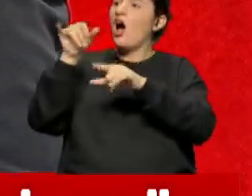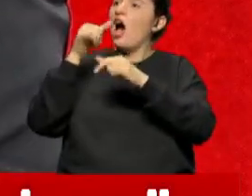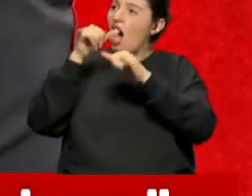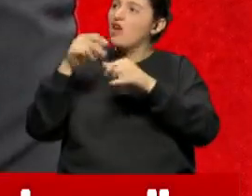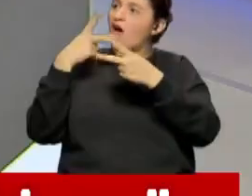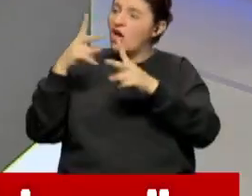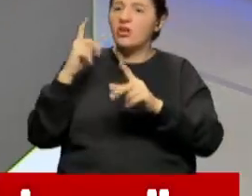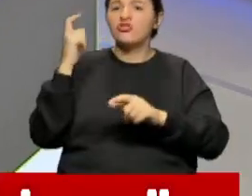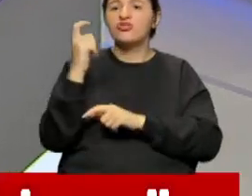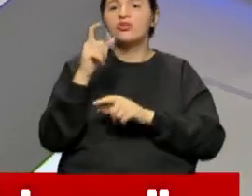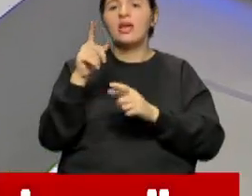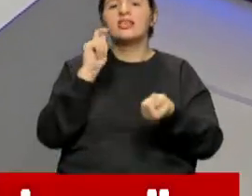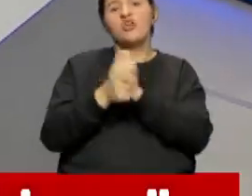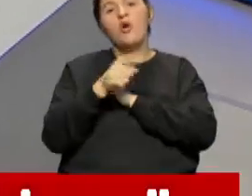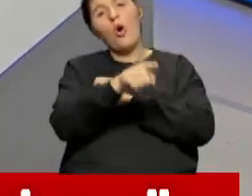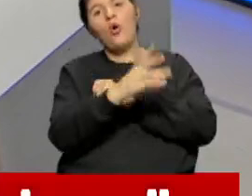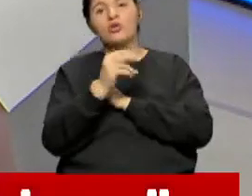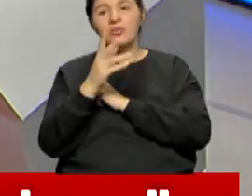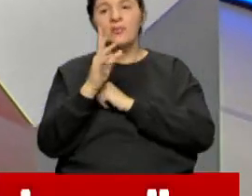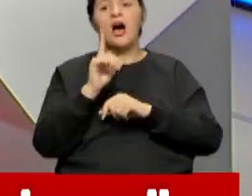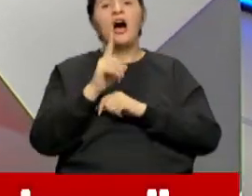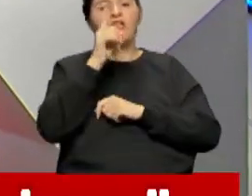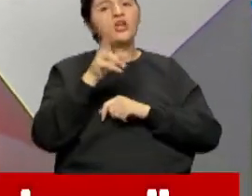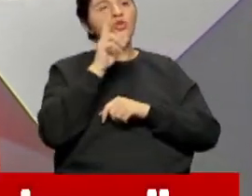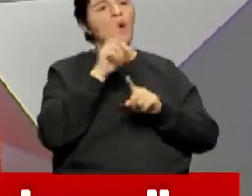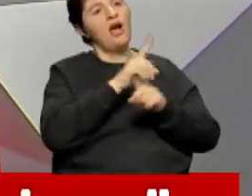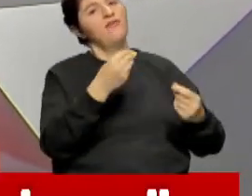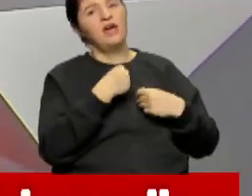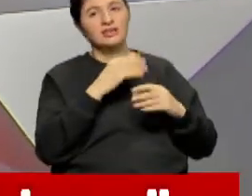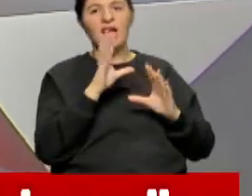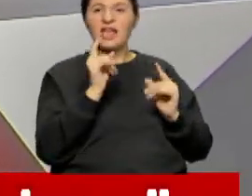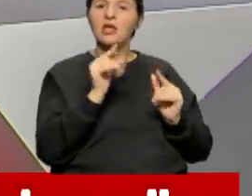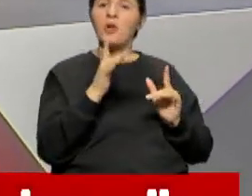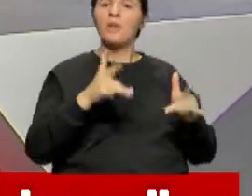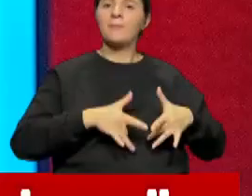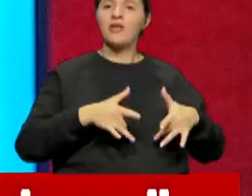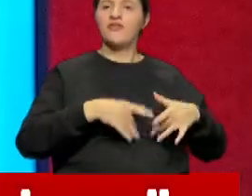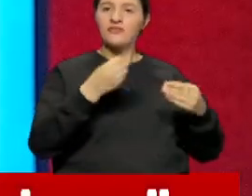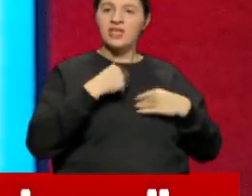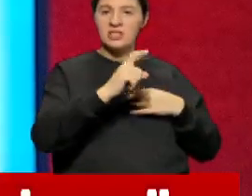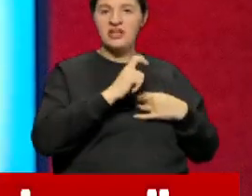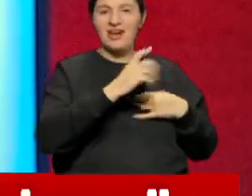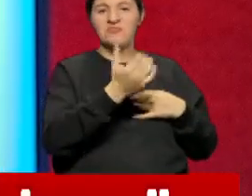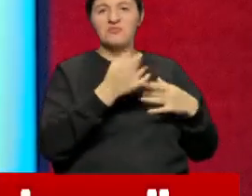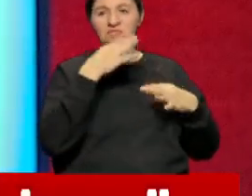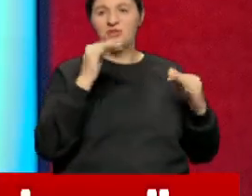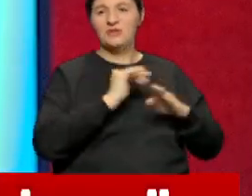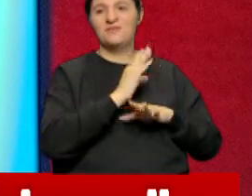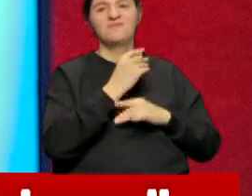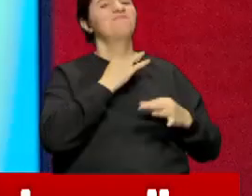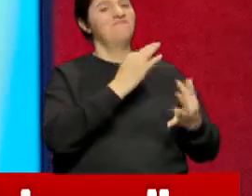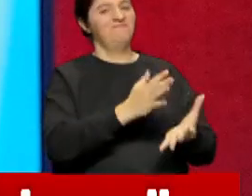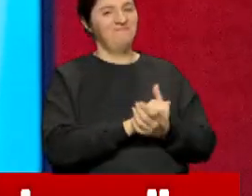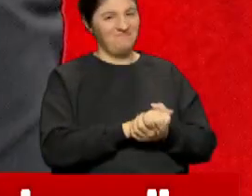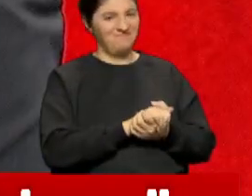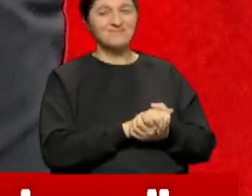meali olduğunu düşünüyor tercümesi bu Allah sonumuzu hayır etsin En azından böyle tatmin edici bir yanıt almanın mutluluğunu yaşıyorum Çok teşekkür